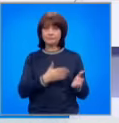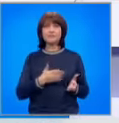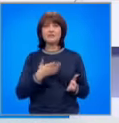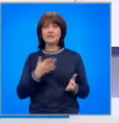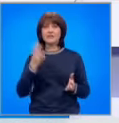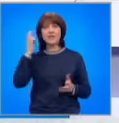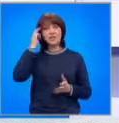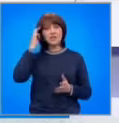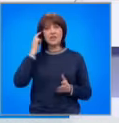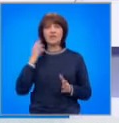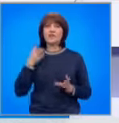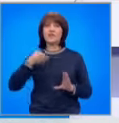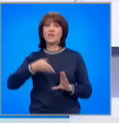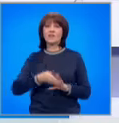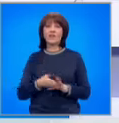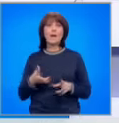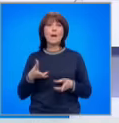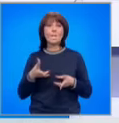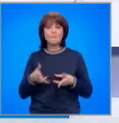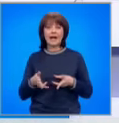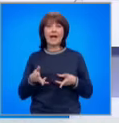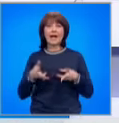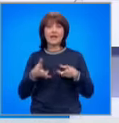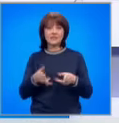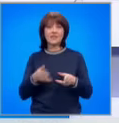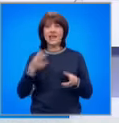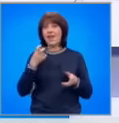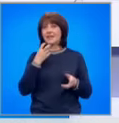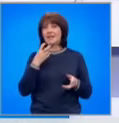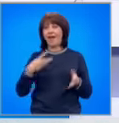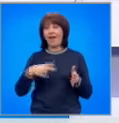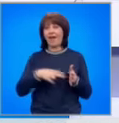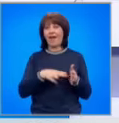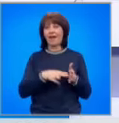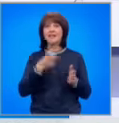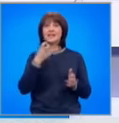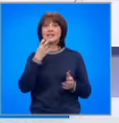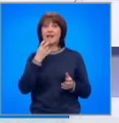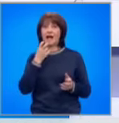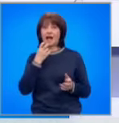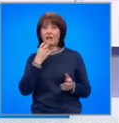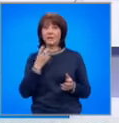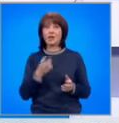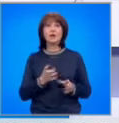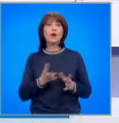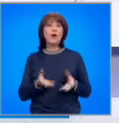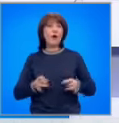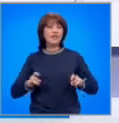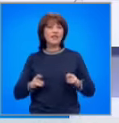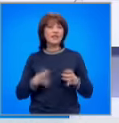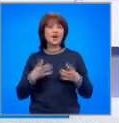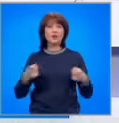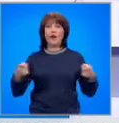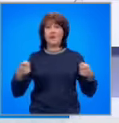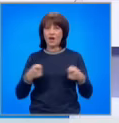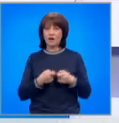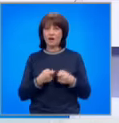въведени стабилизационни прекъсвания на електрозахранването. С безпрецедентни от началото на